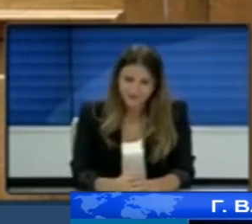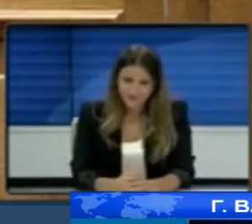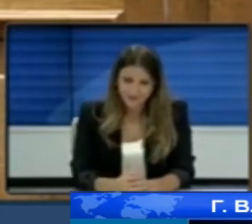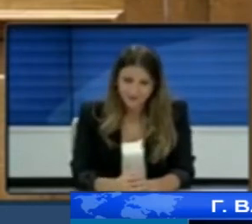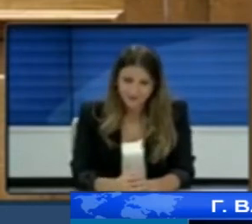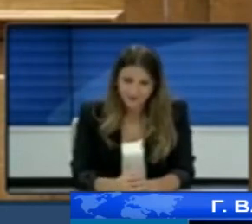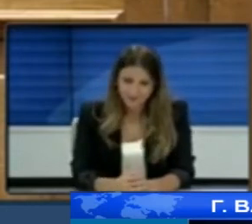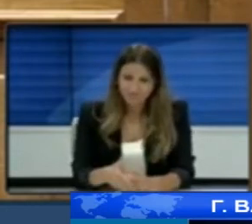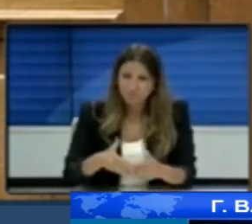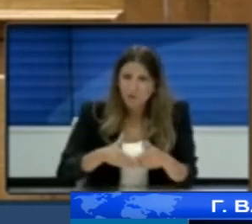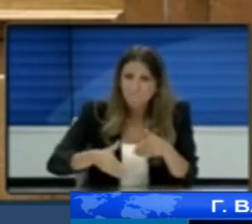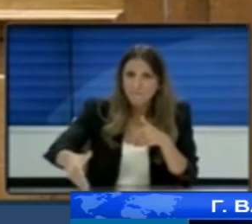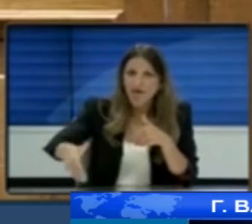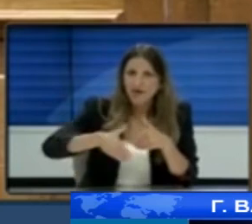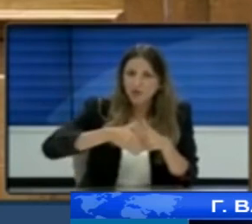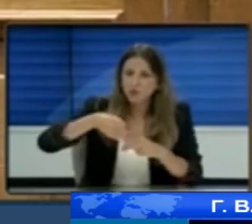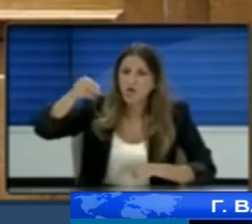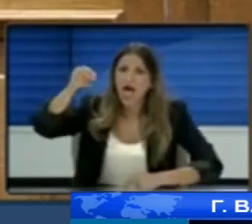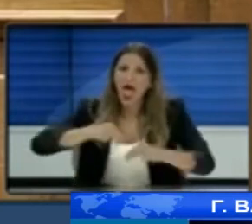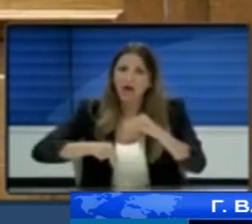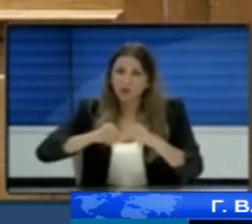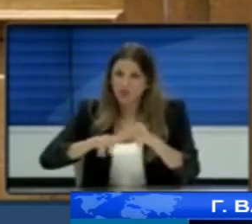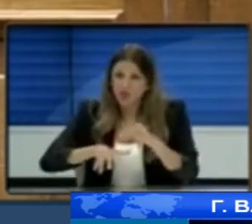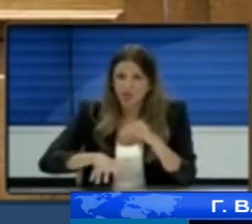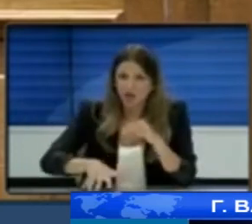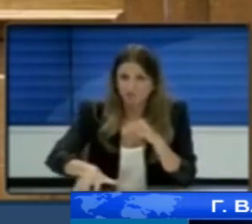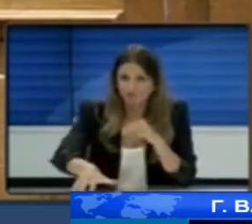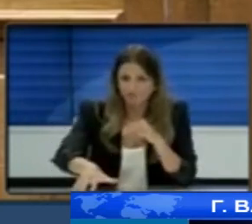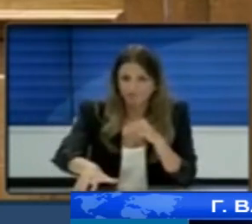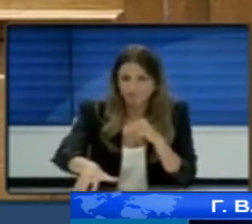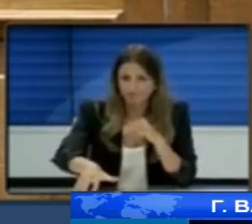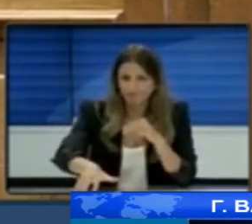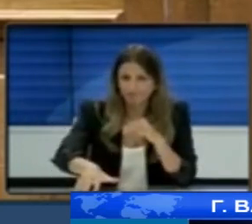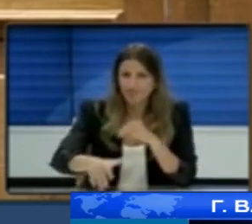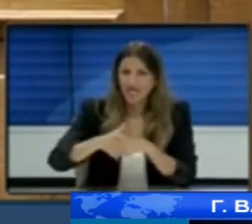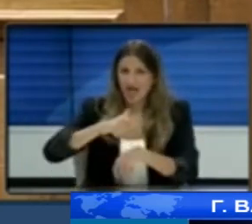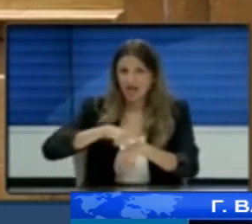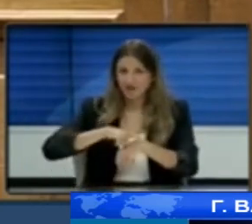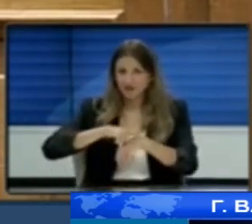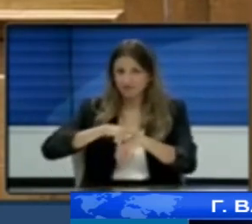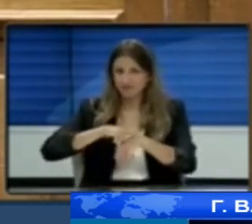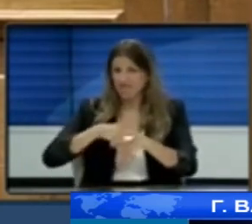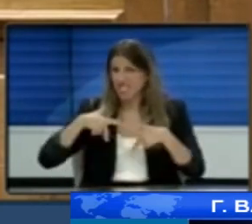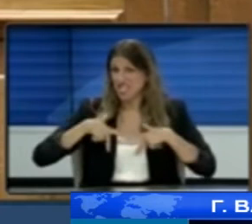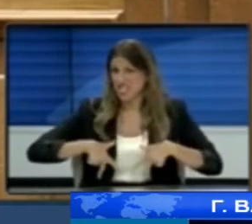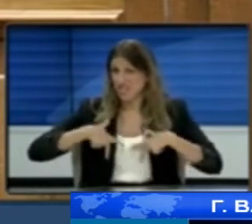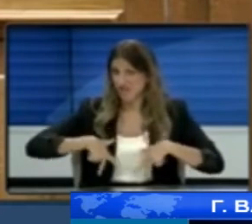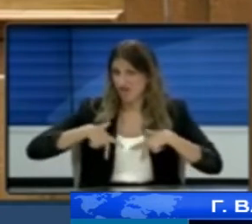ξεκινάμε μια προεκλογική περίοδο. Επιλέξατε το πιο αδύναμο σημείο της κυβέρνησής σας, την κοινωνική